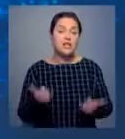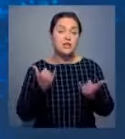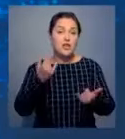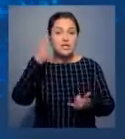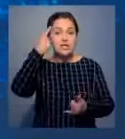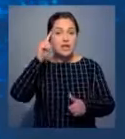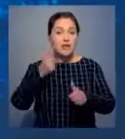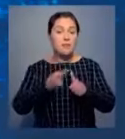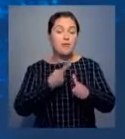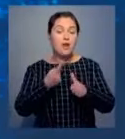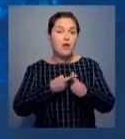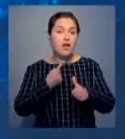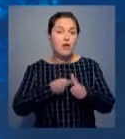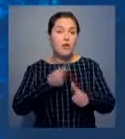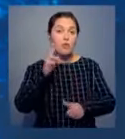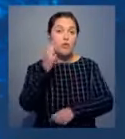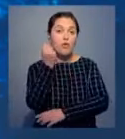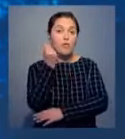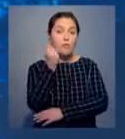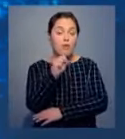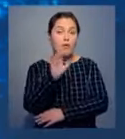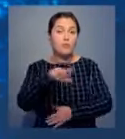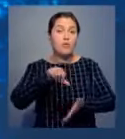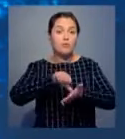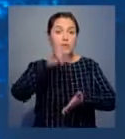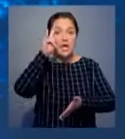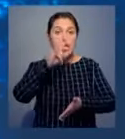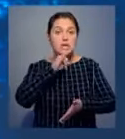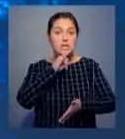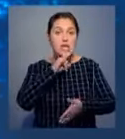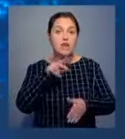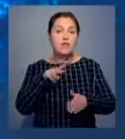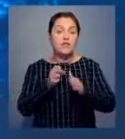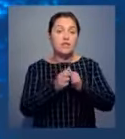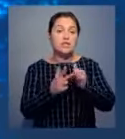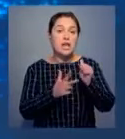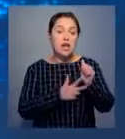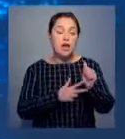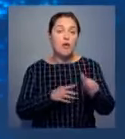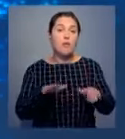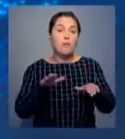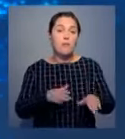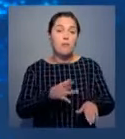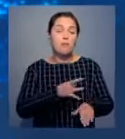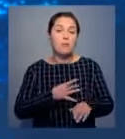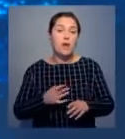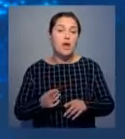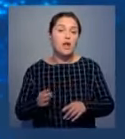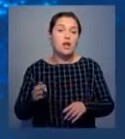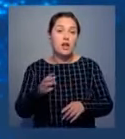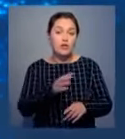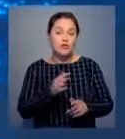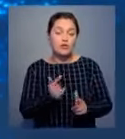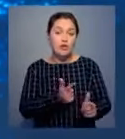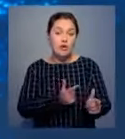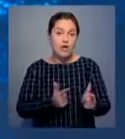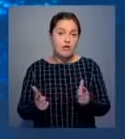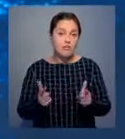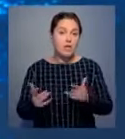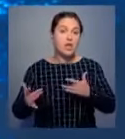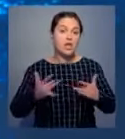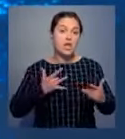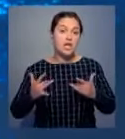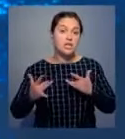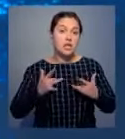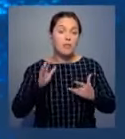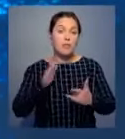Сегодня станет известно имя юного дарования, которое представит Казахстан на детском Евровидении 2018 в Минске. Сейчас идут последние приготовления к грандиозному